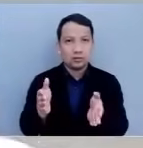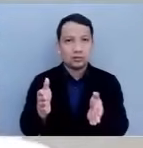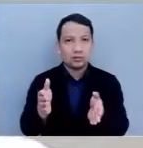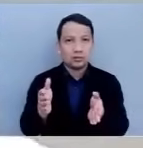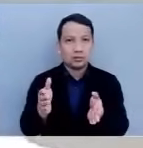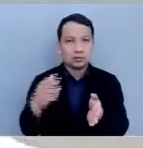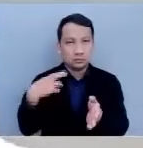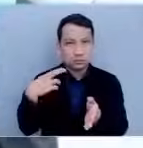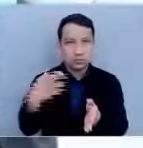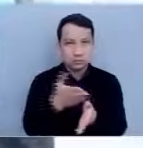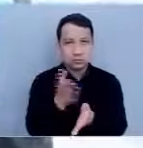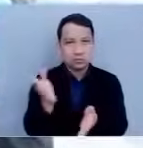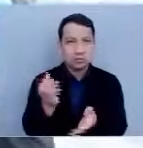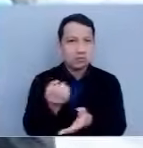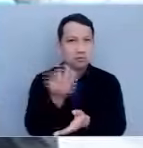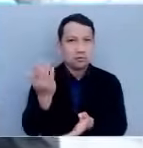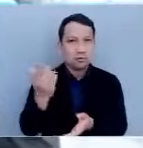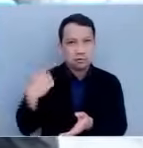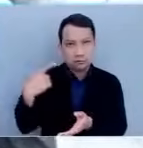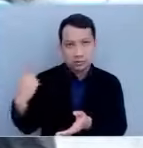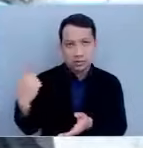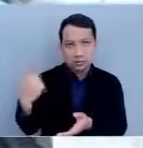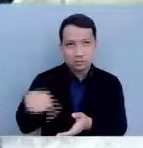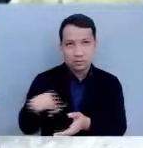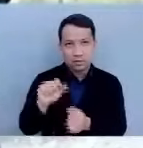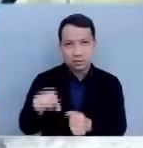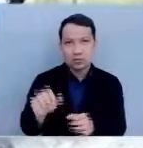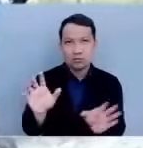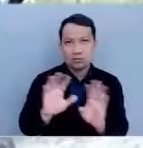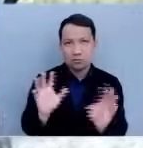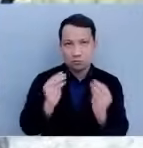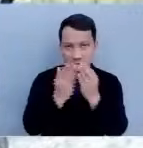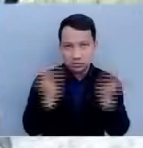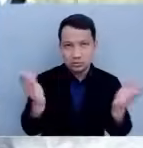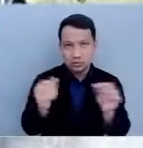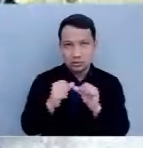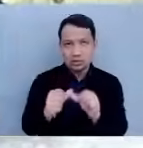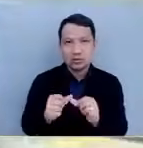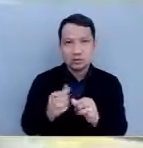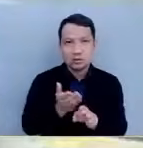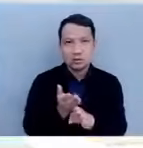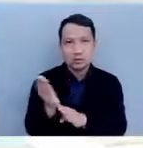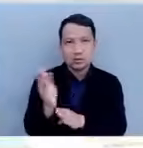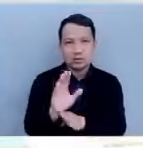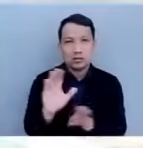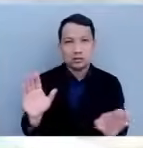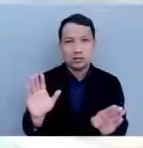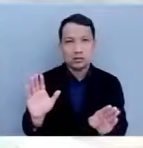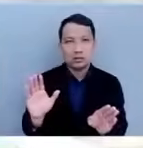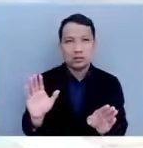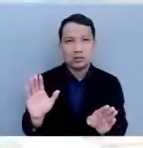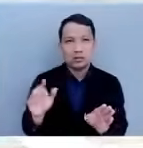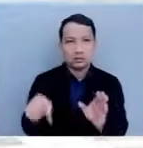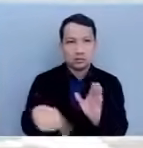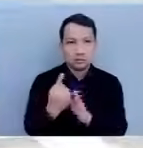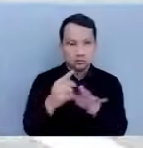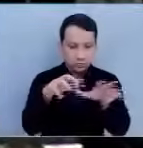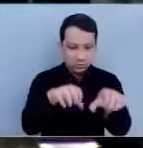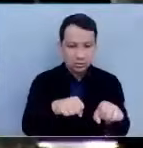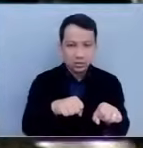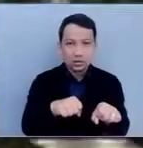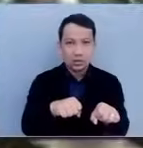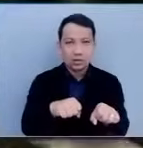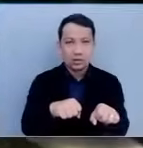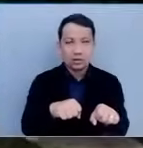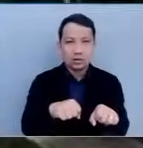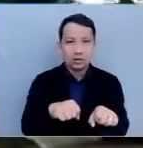vehicles ito or left turning sila, at saka wag lang daw talaga yung dire-diretsyon dumaan sa bike lanes. And once na mahuli sila na ganun nga yung